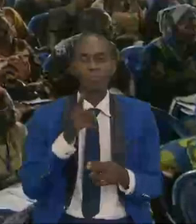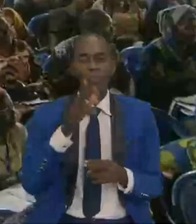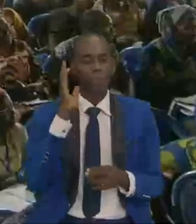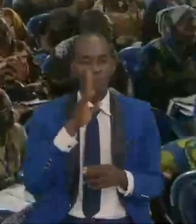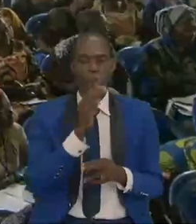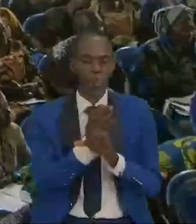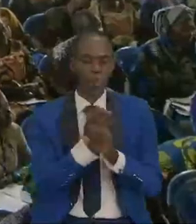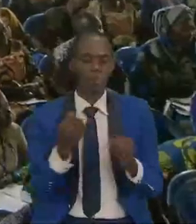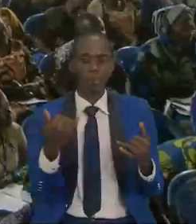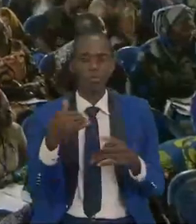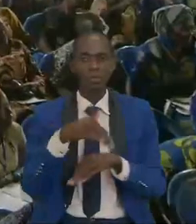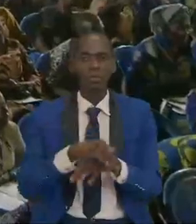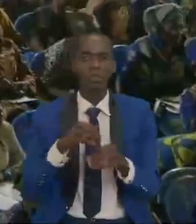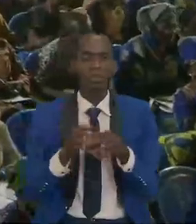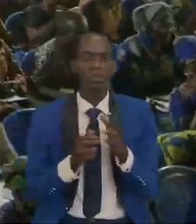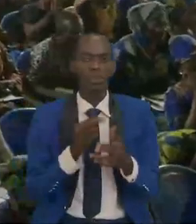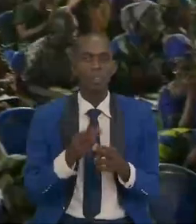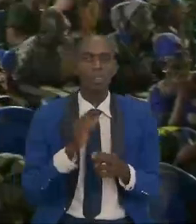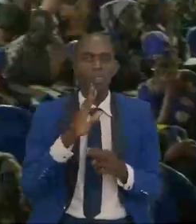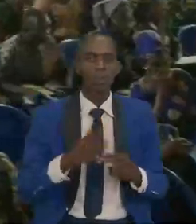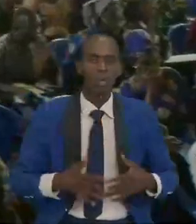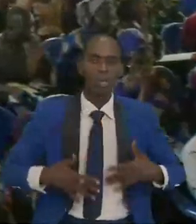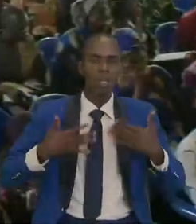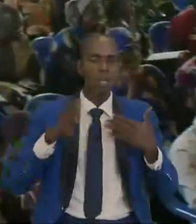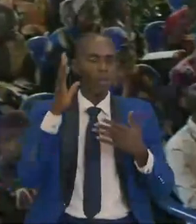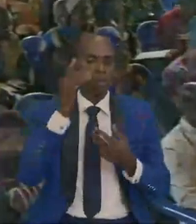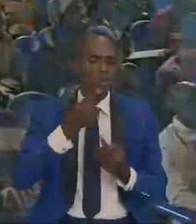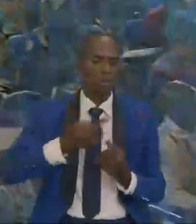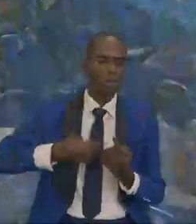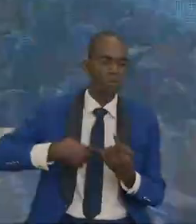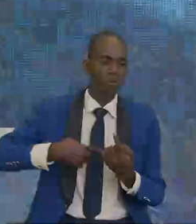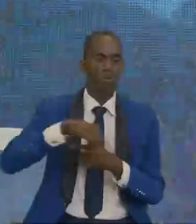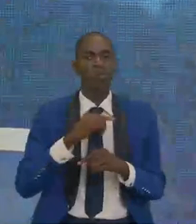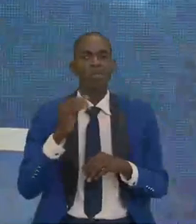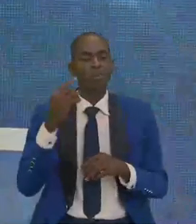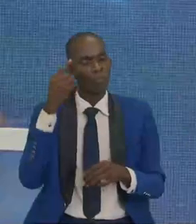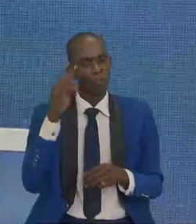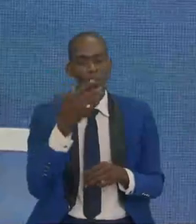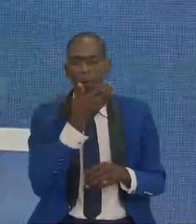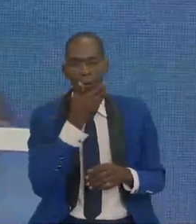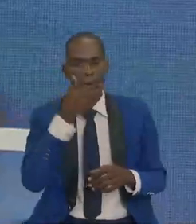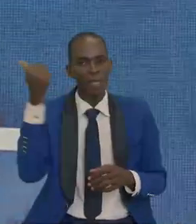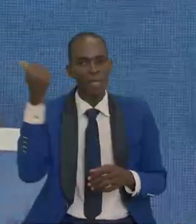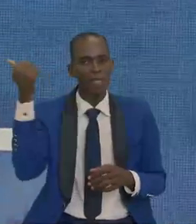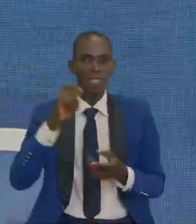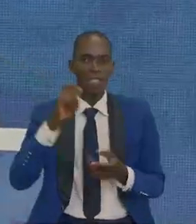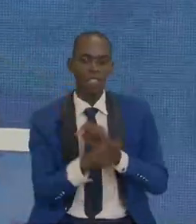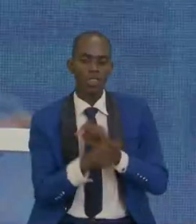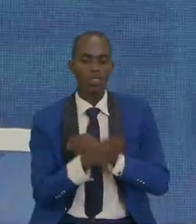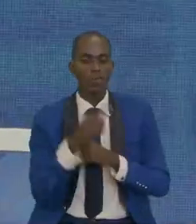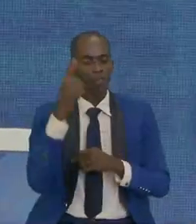Vous serez guéri ce soir. Vous serez sauvé ce soir. Votre vie